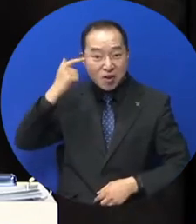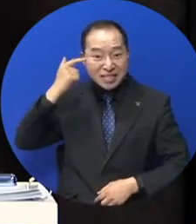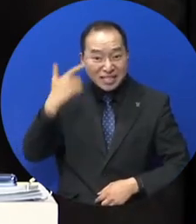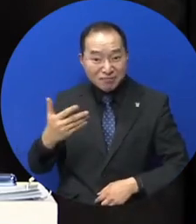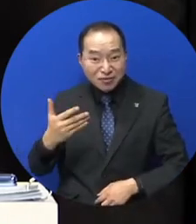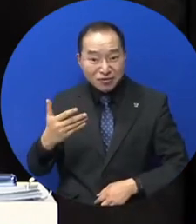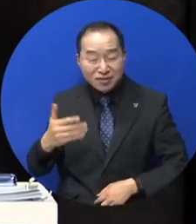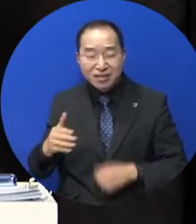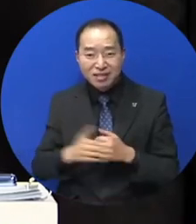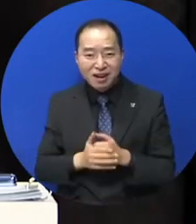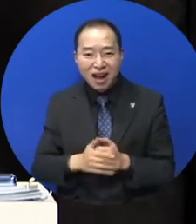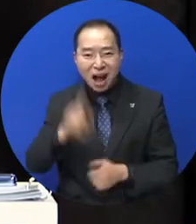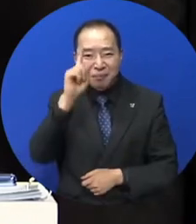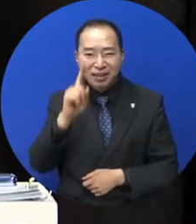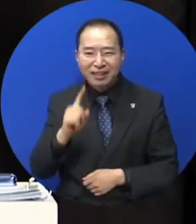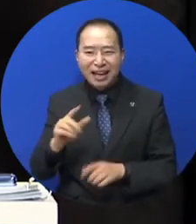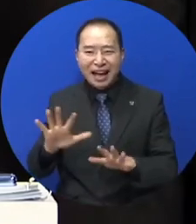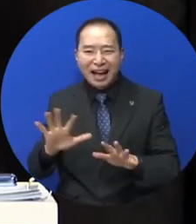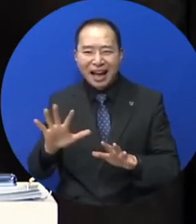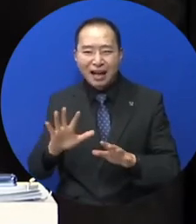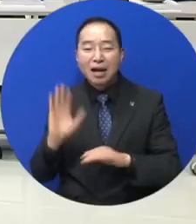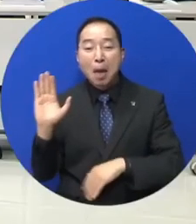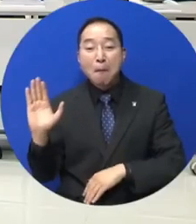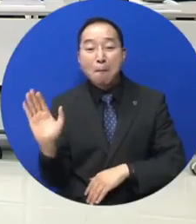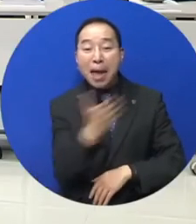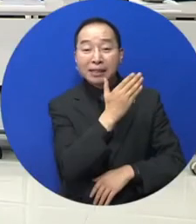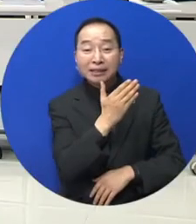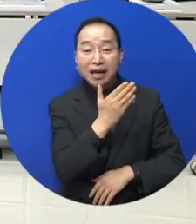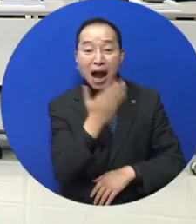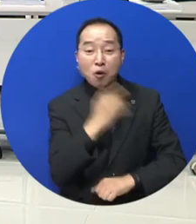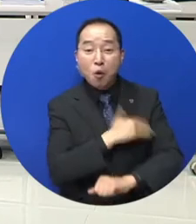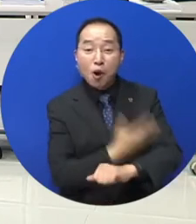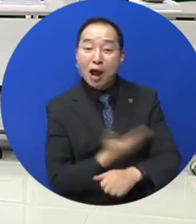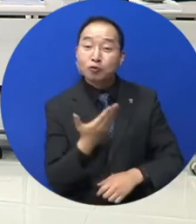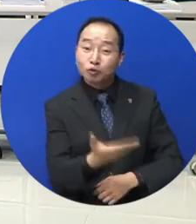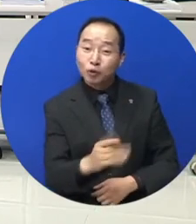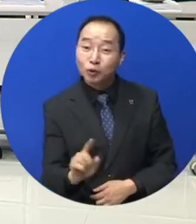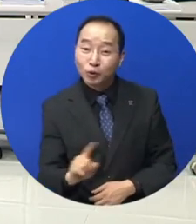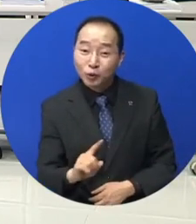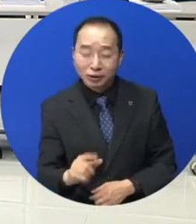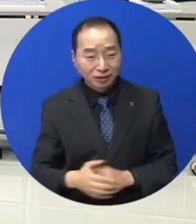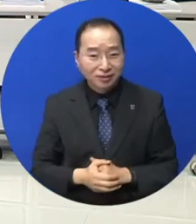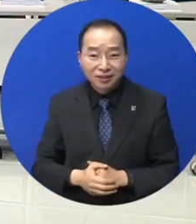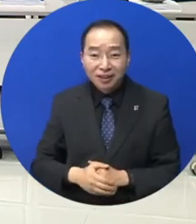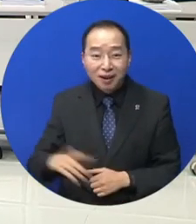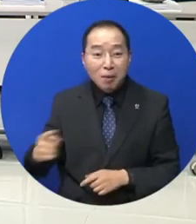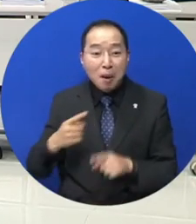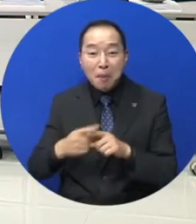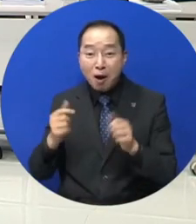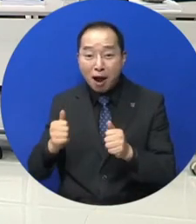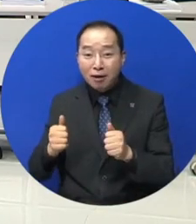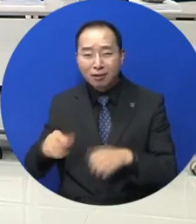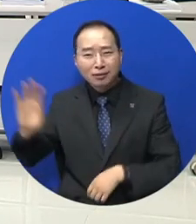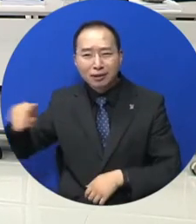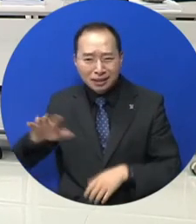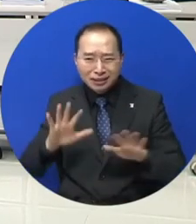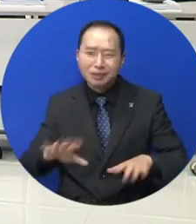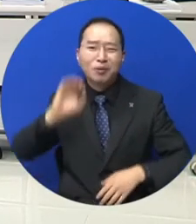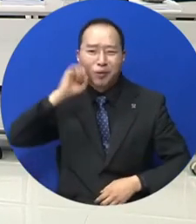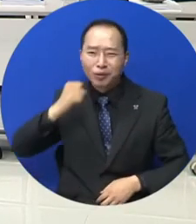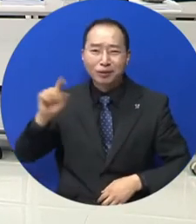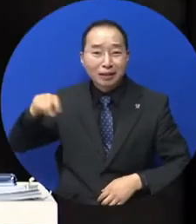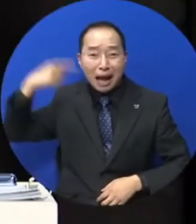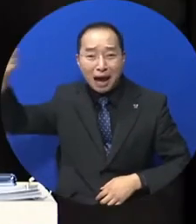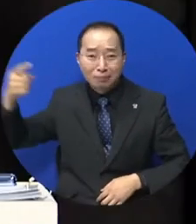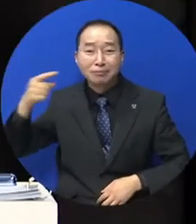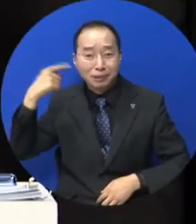권한을 한 번씩 주는 게 어떻겠냐. 그래서 갑자기 안을 주셨는데 다음 그 공천관리위원께서 한번 이런 제도도 도입할 필요가 있을 것 같아요.